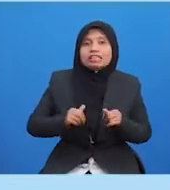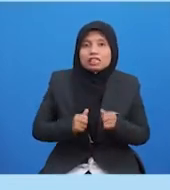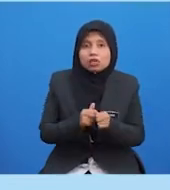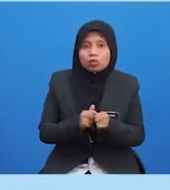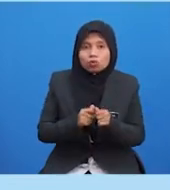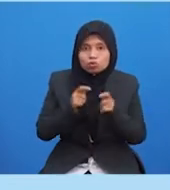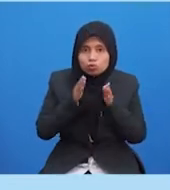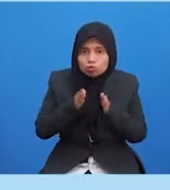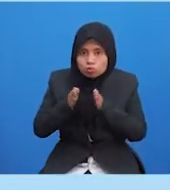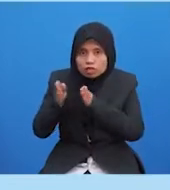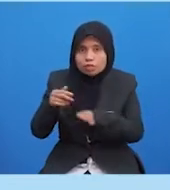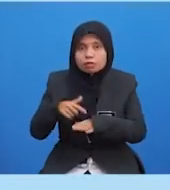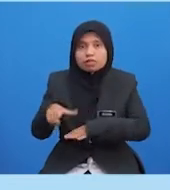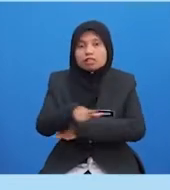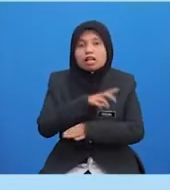pada laman web.